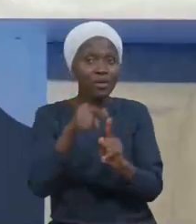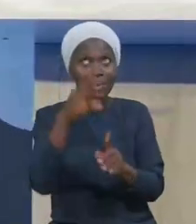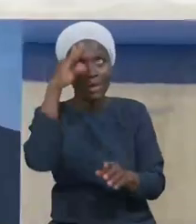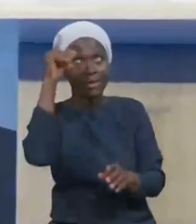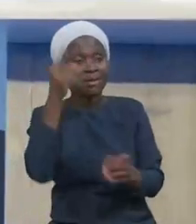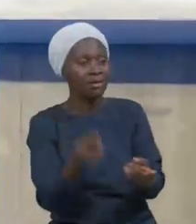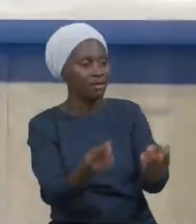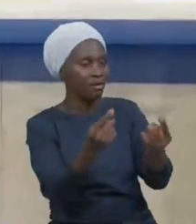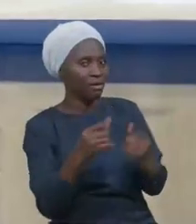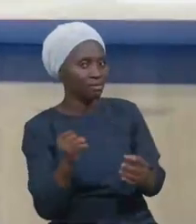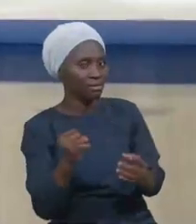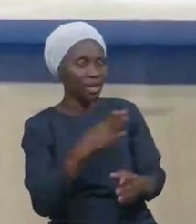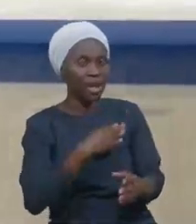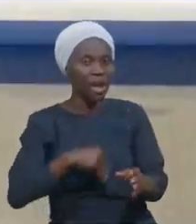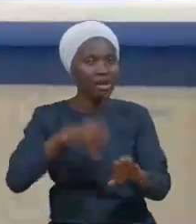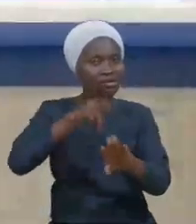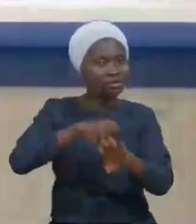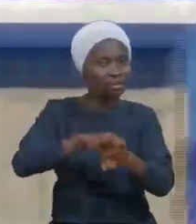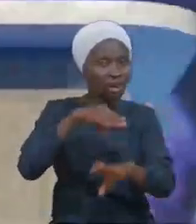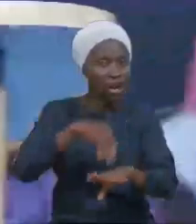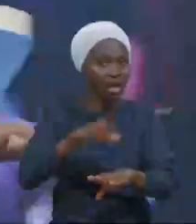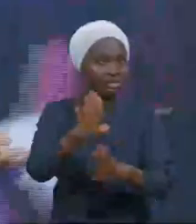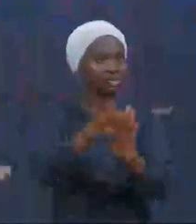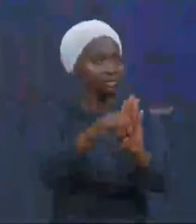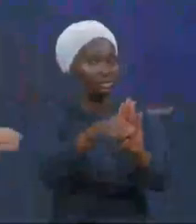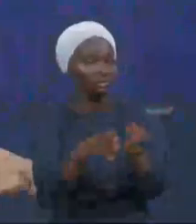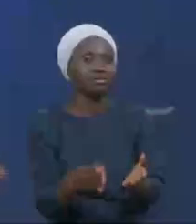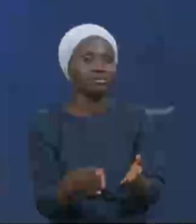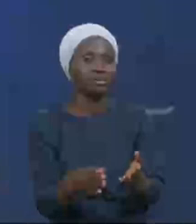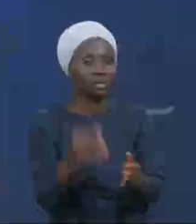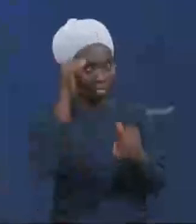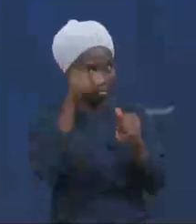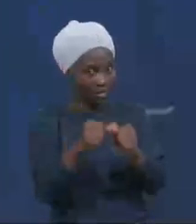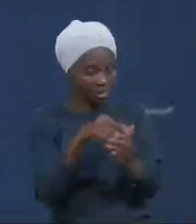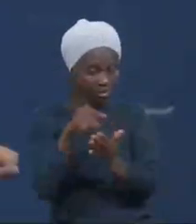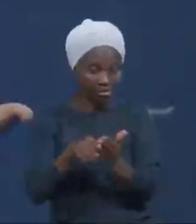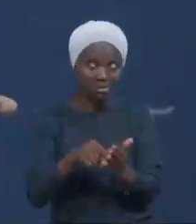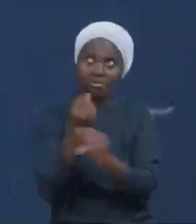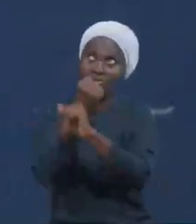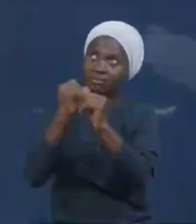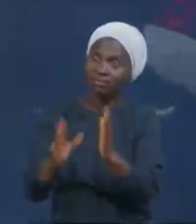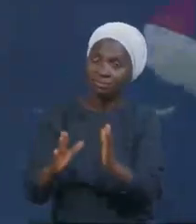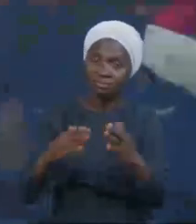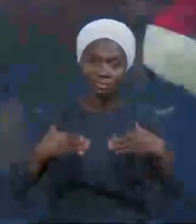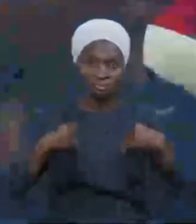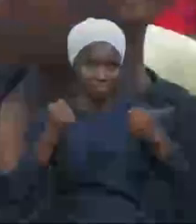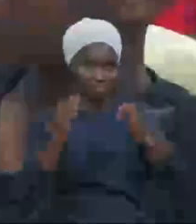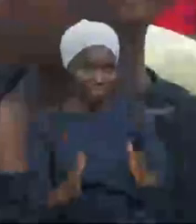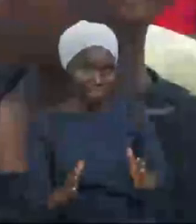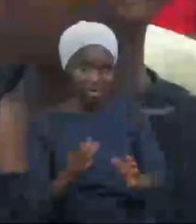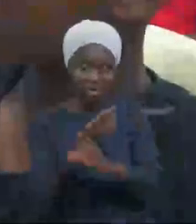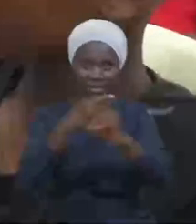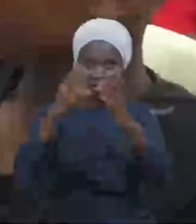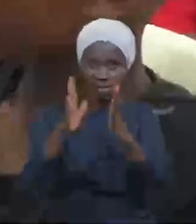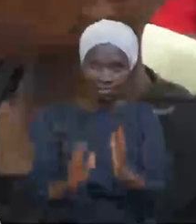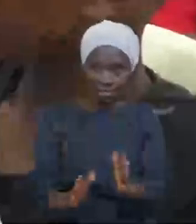porte, rappelle-toi, c'est le sauveur, c'est le guérisseur, c'est le libérateur, c'est le